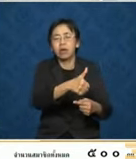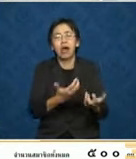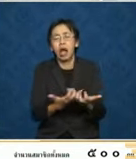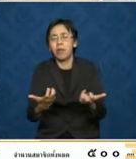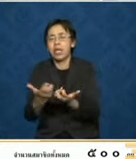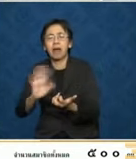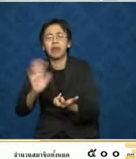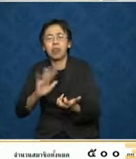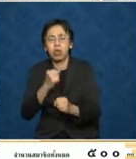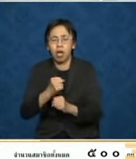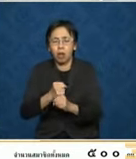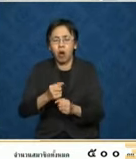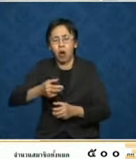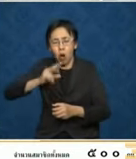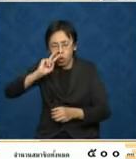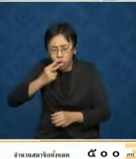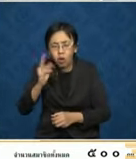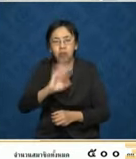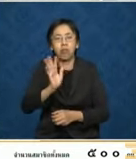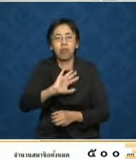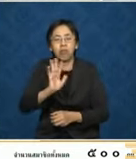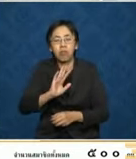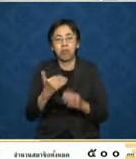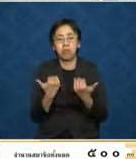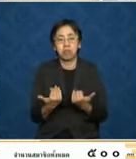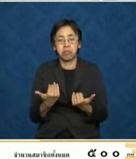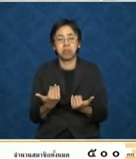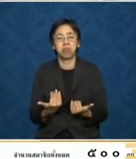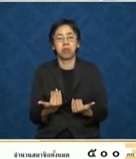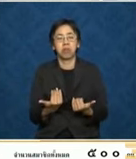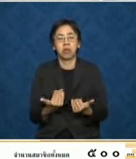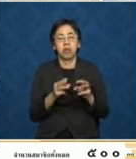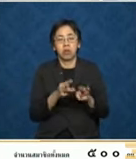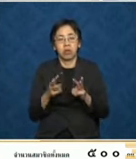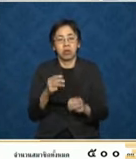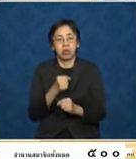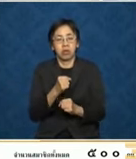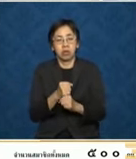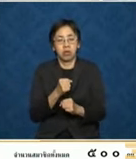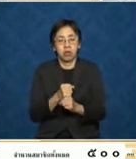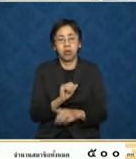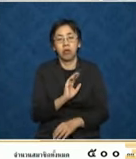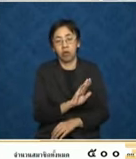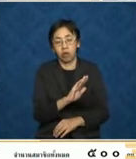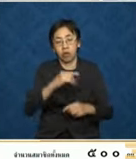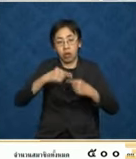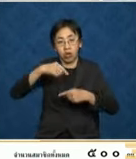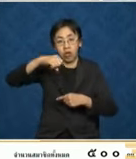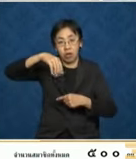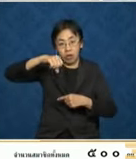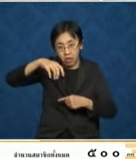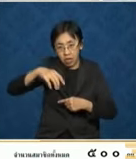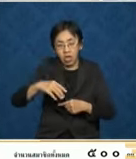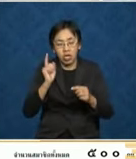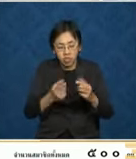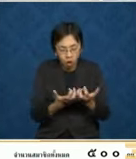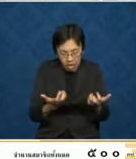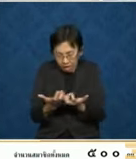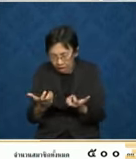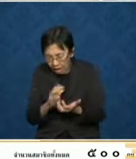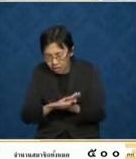แยกอีกครับท่านประธานสามารถส่งเข้าแต่ทุกวันนี้เนี่ยกระบวนการในการผลิตหรือโรงไฟฟ้าที่มาจากขยะเนี่ยต้องมีการคัดแยกขยะ